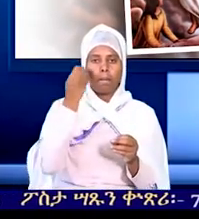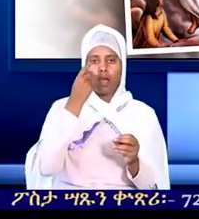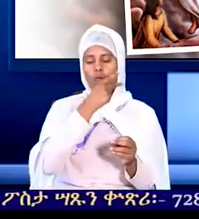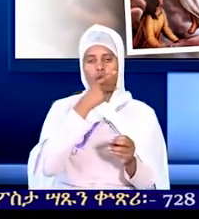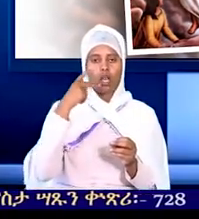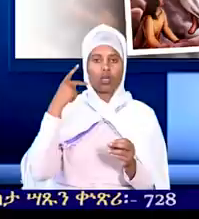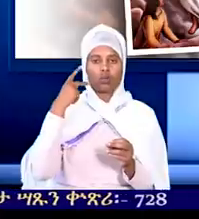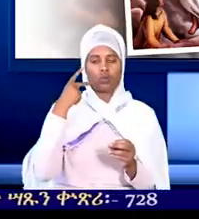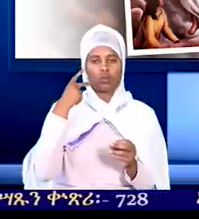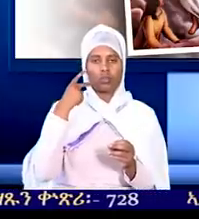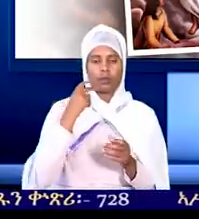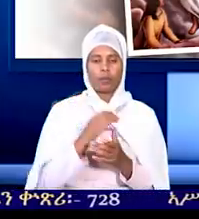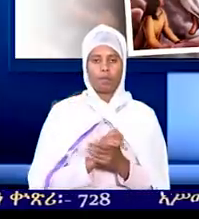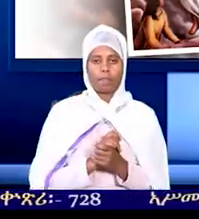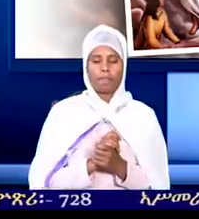أما يردانس